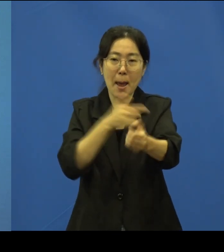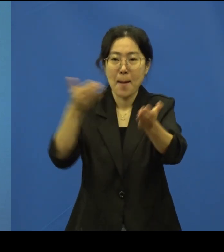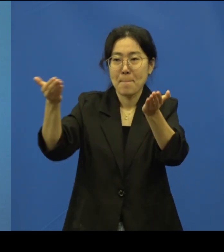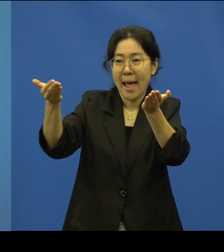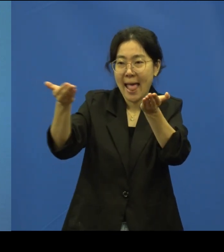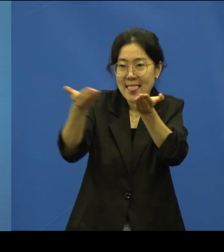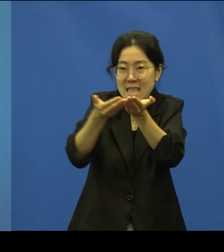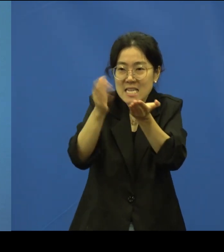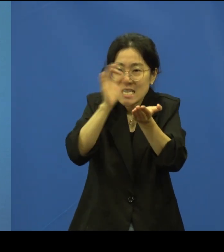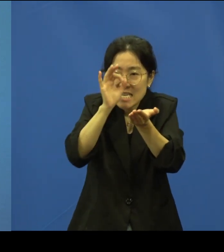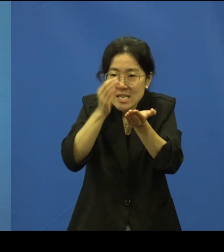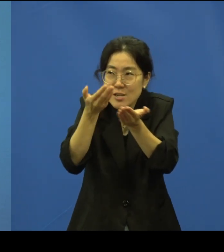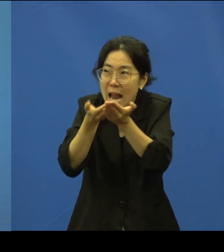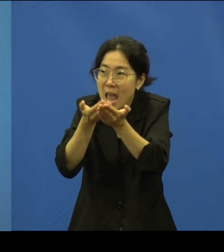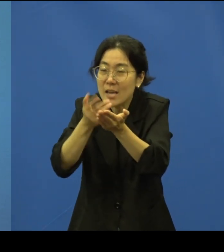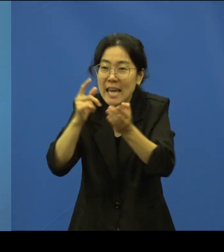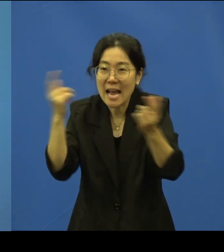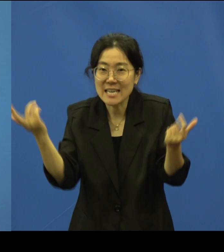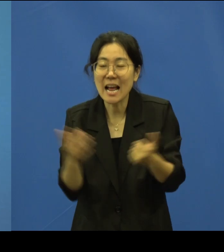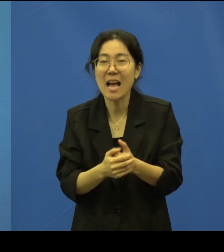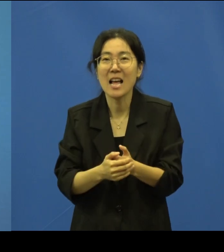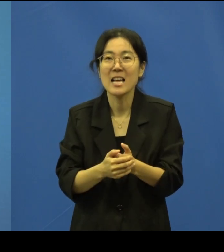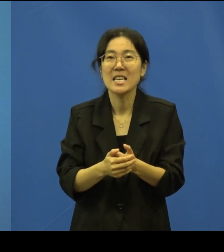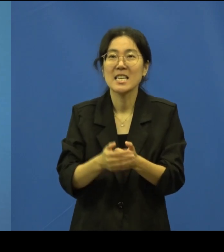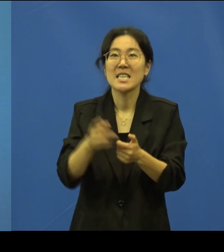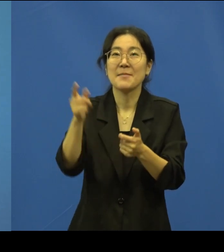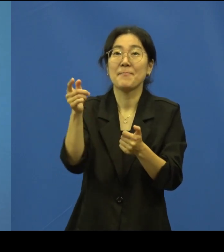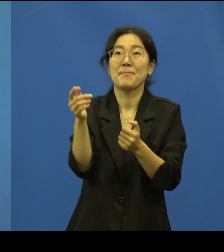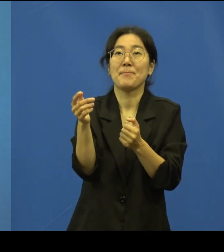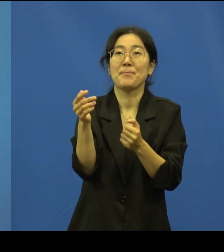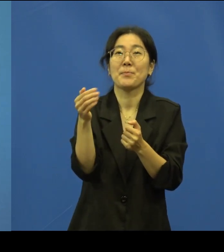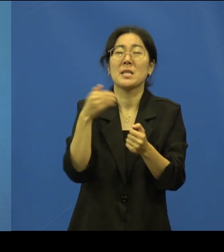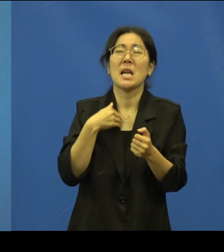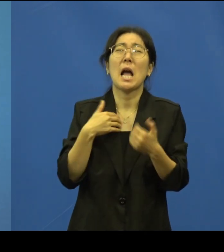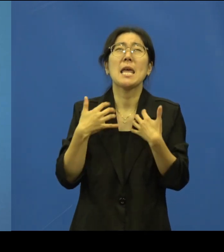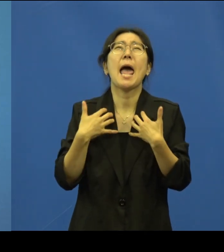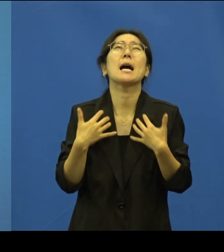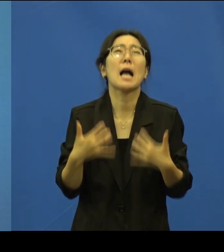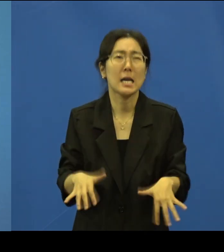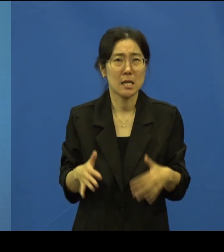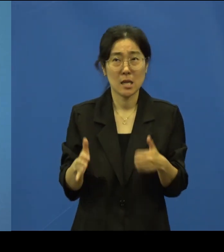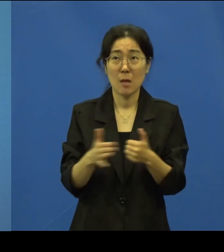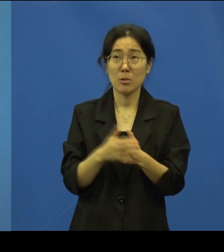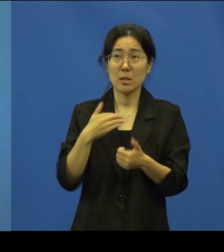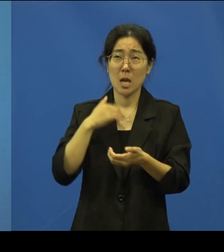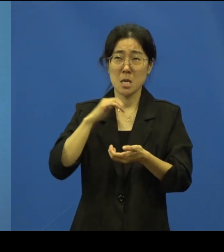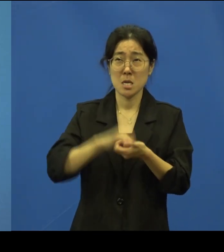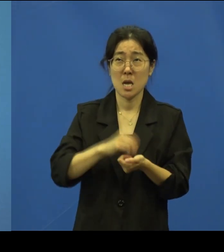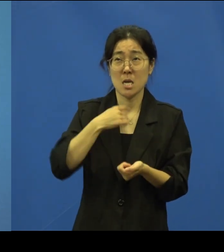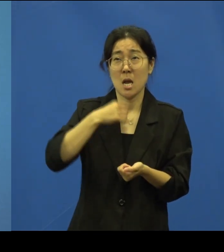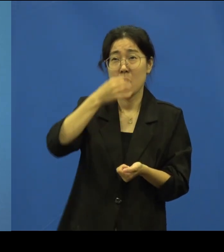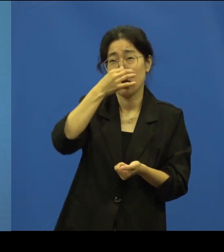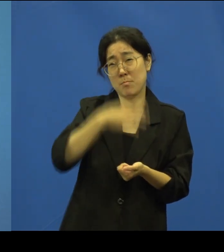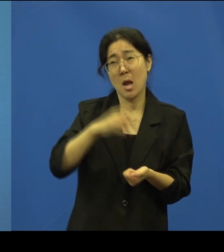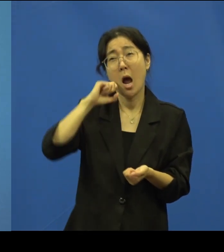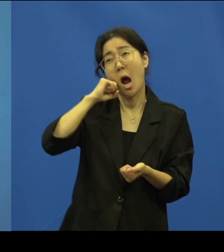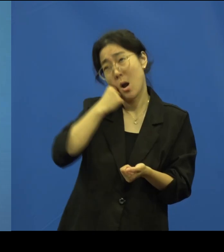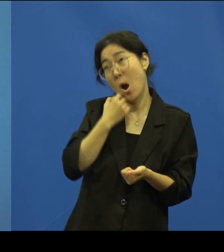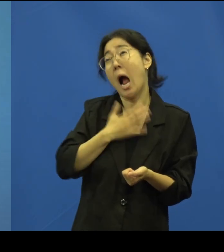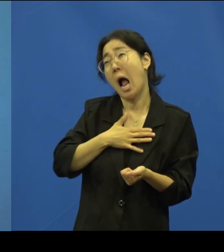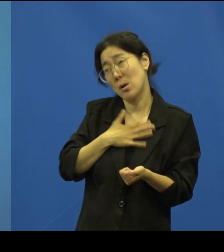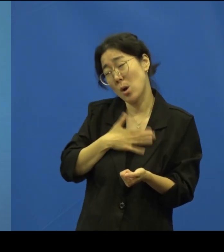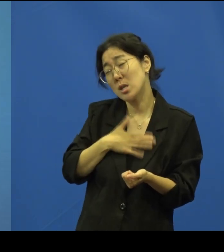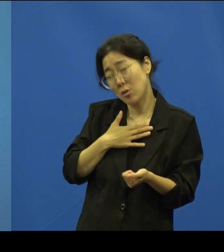했어요. 능력에 맞는 일을 구하는 게 뭐예요? 주님, 저 연약한 것 아시죠? 제 한계 아시죠? 주님, 저 이런 어려움을 감당 못해요.